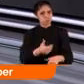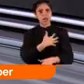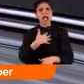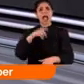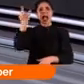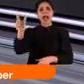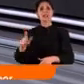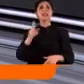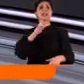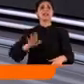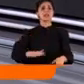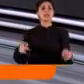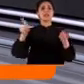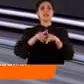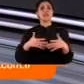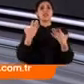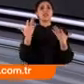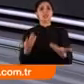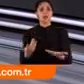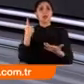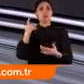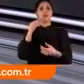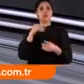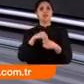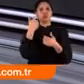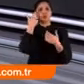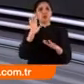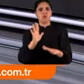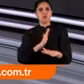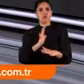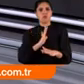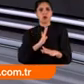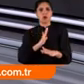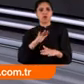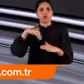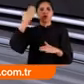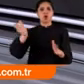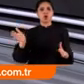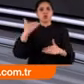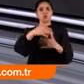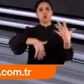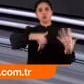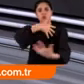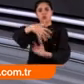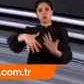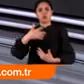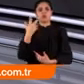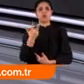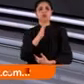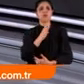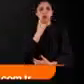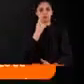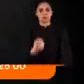kızına kavuştuğuna sevindi ama bunun yanında bir de büyük şok yaşadı ve tabii çok geçmeden stüdyo karıştı.